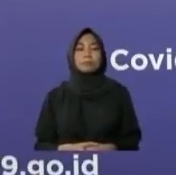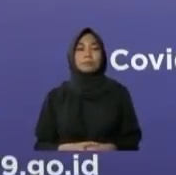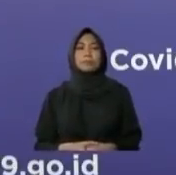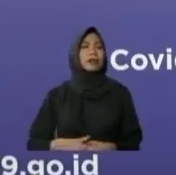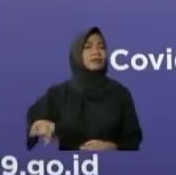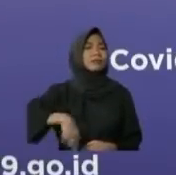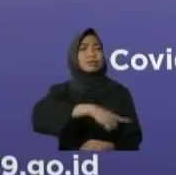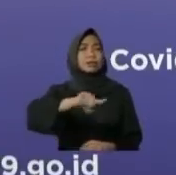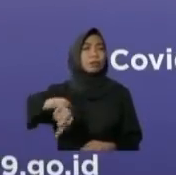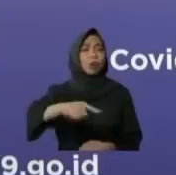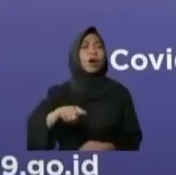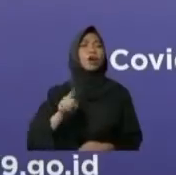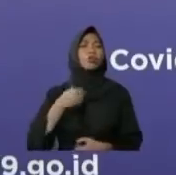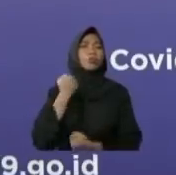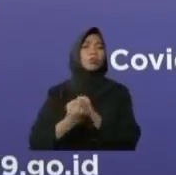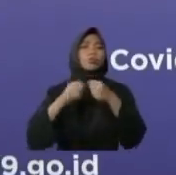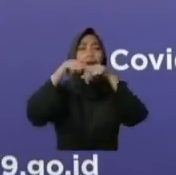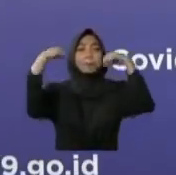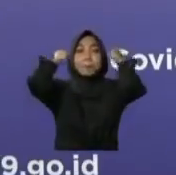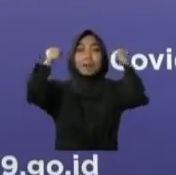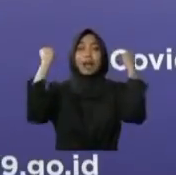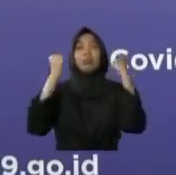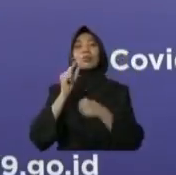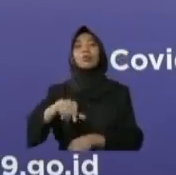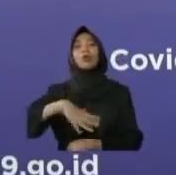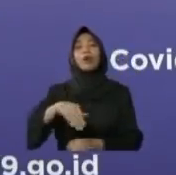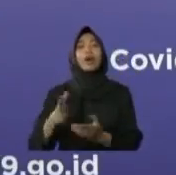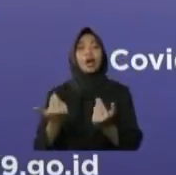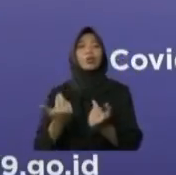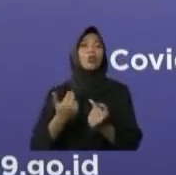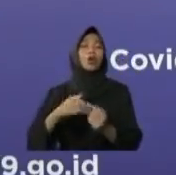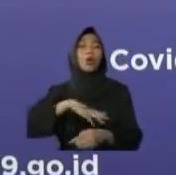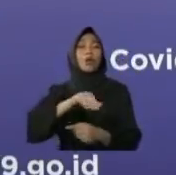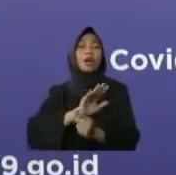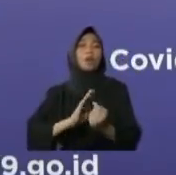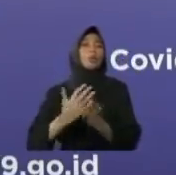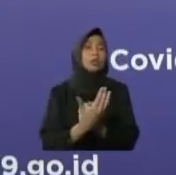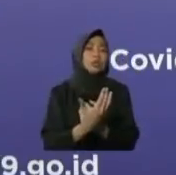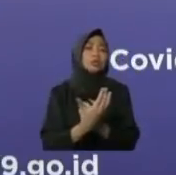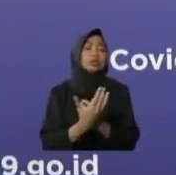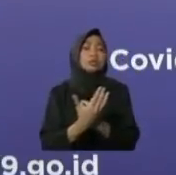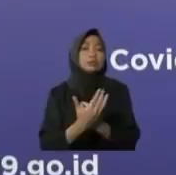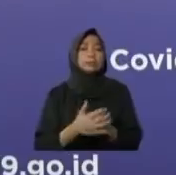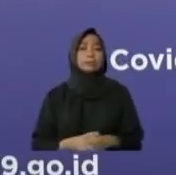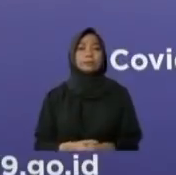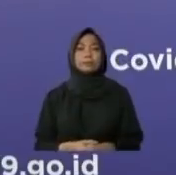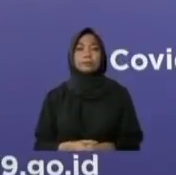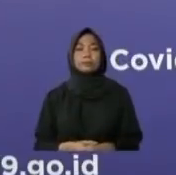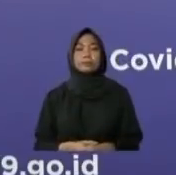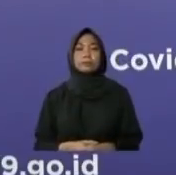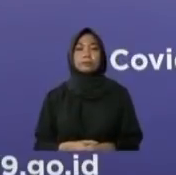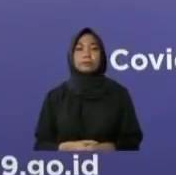pahlawan setidak-tidaknya untuk keluarga kita mari kita lindungi Mari kita Lindungi keluarga kita